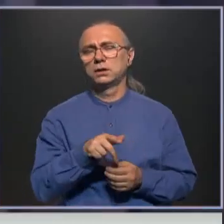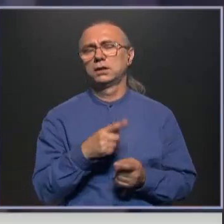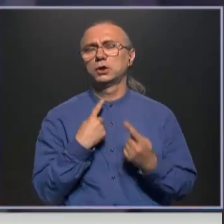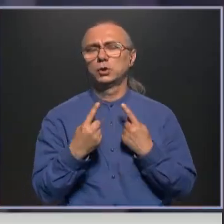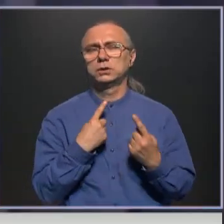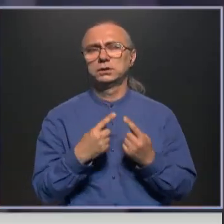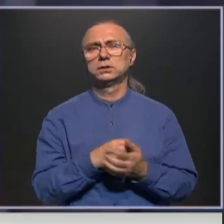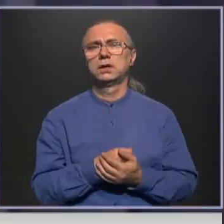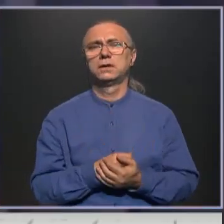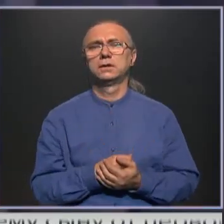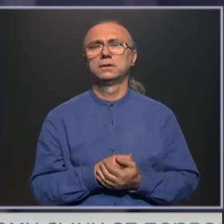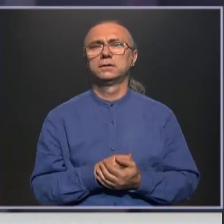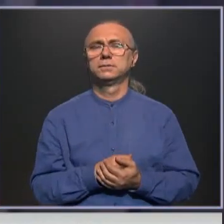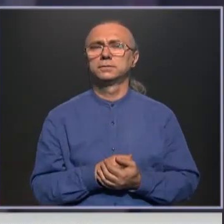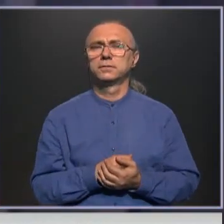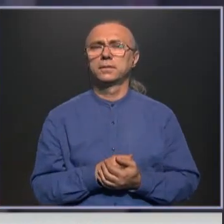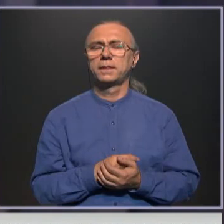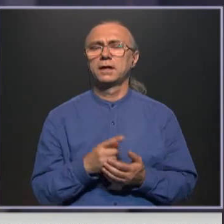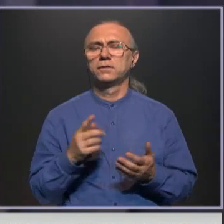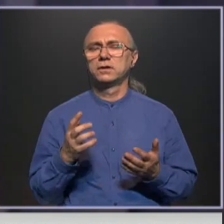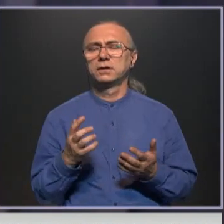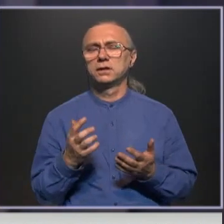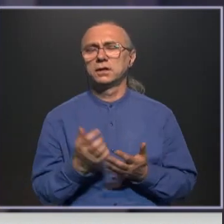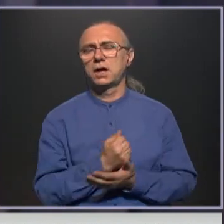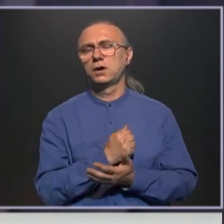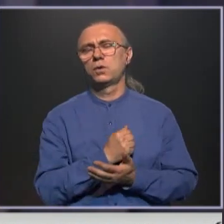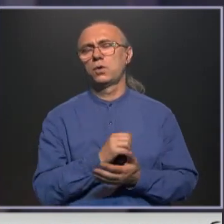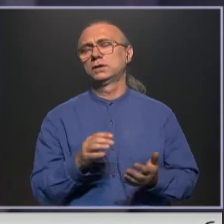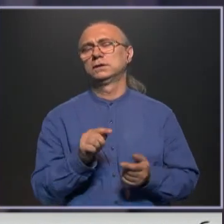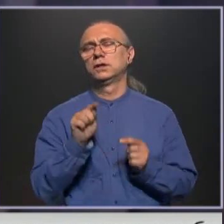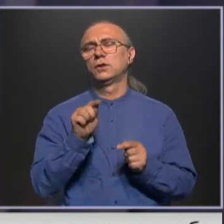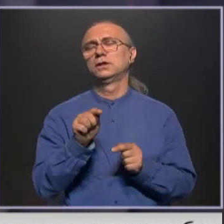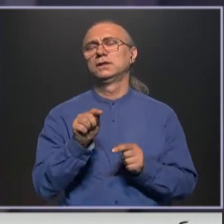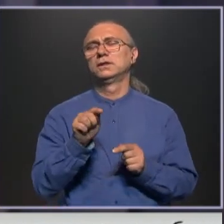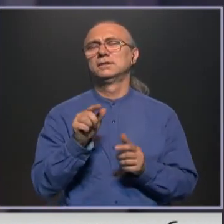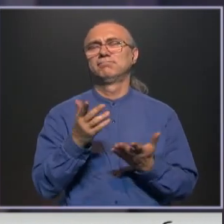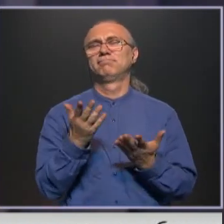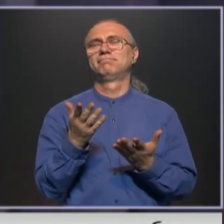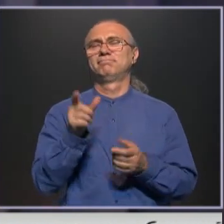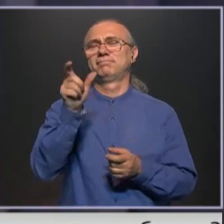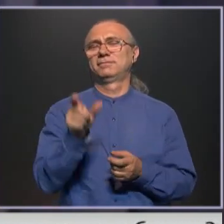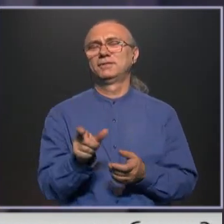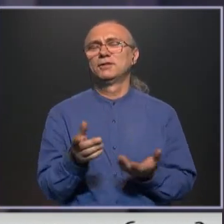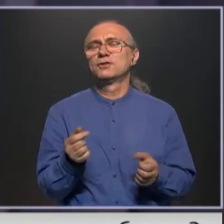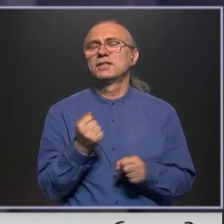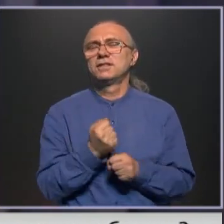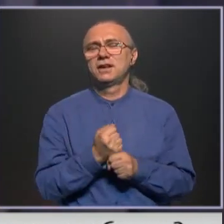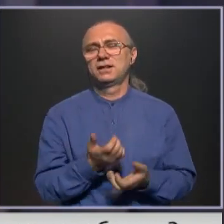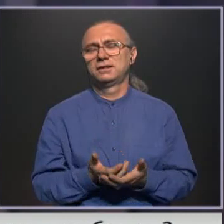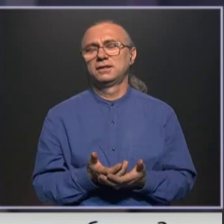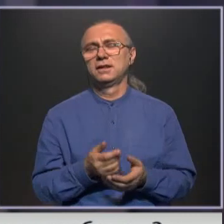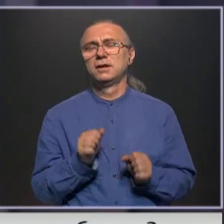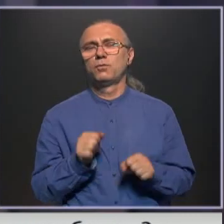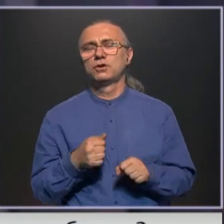разносячие школы невест проходила, и все никак не находится тот самый. Подскажите, что делать? Может быть, я